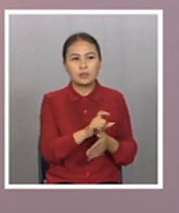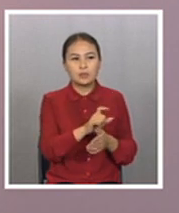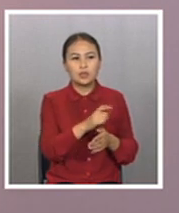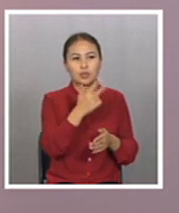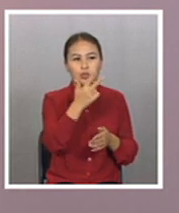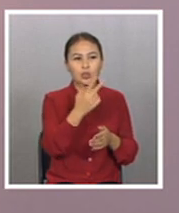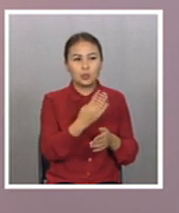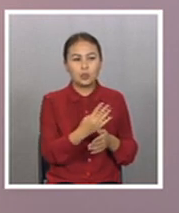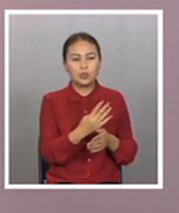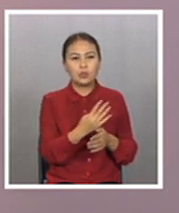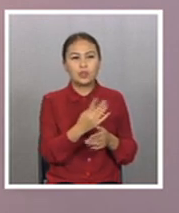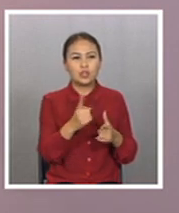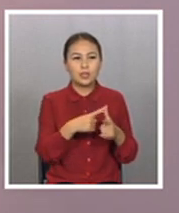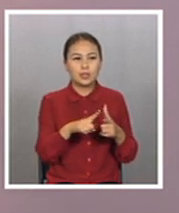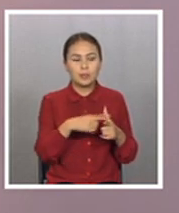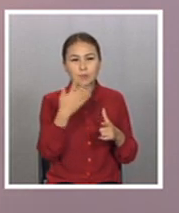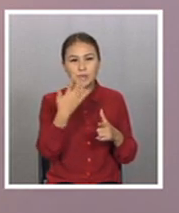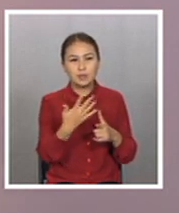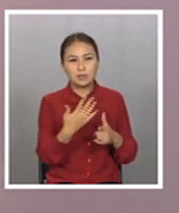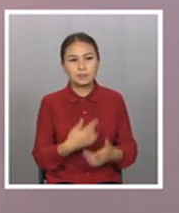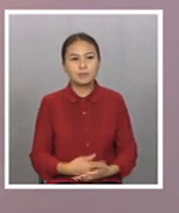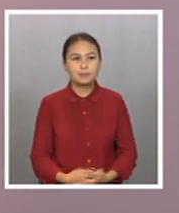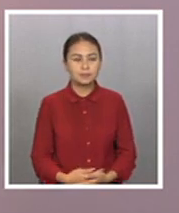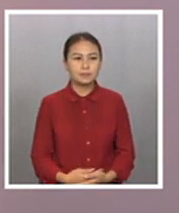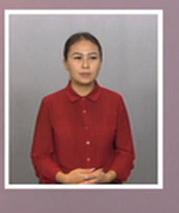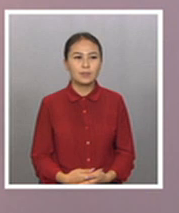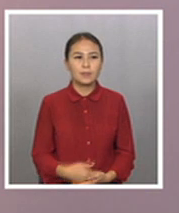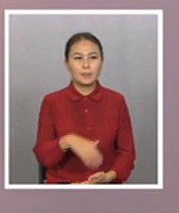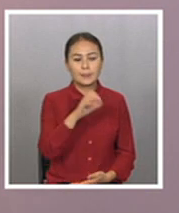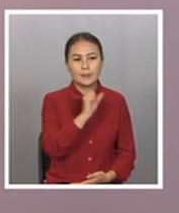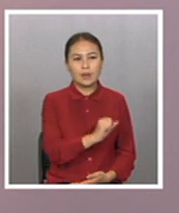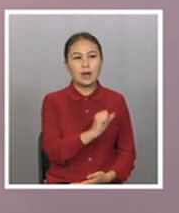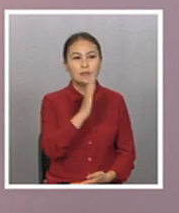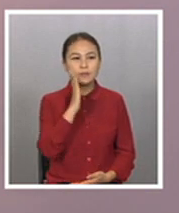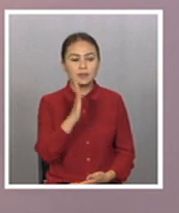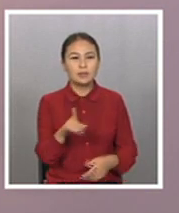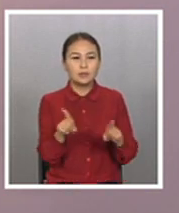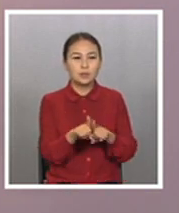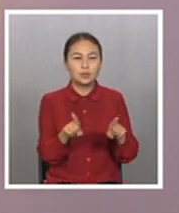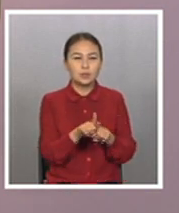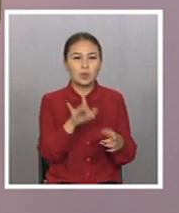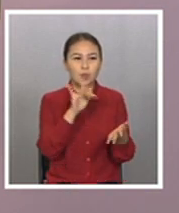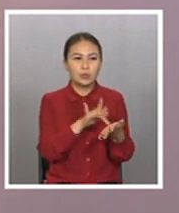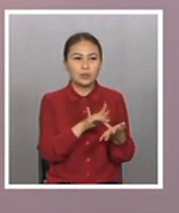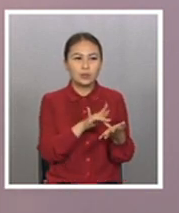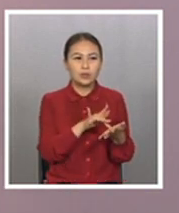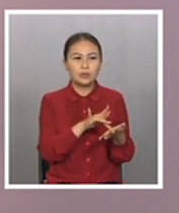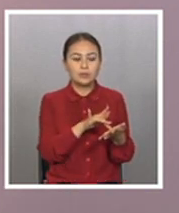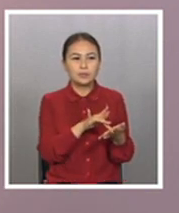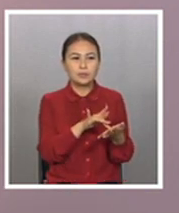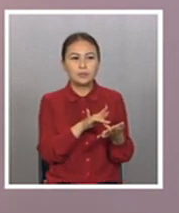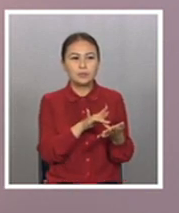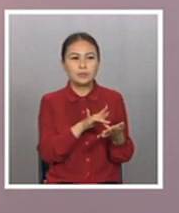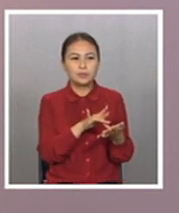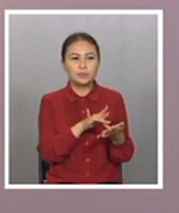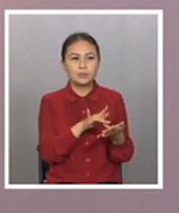3, 4 және 5 цифрлары. А мен В жиынына да ортақ элементті қарастырамыз.